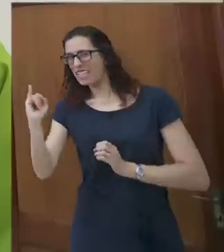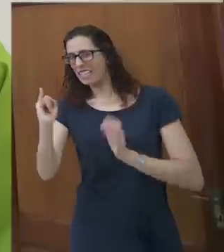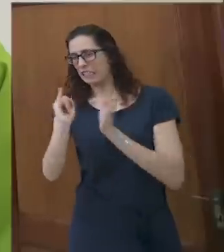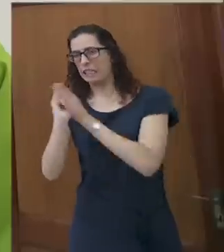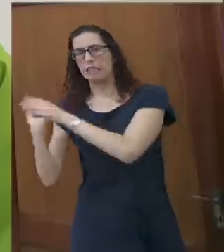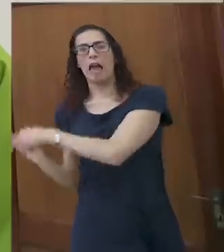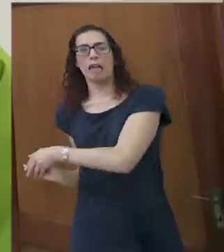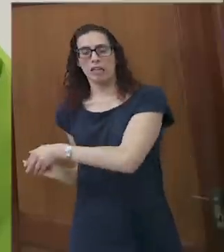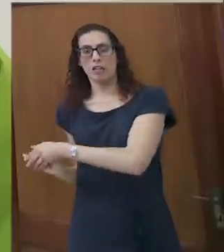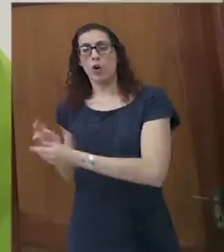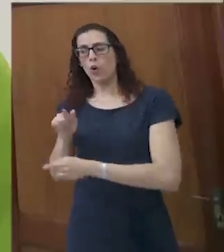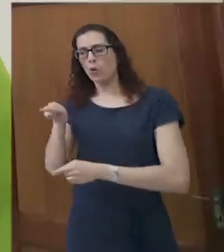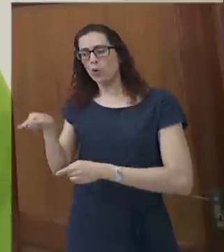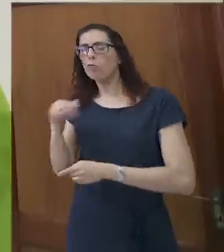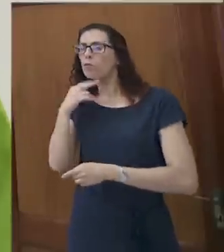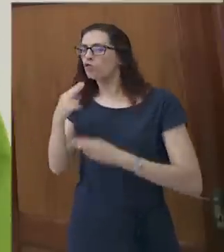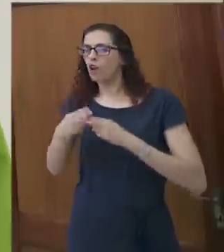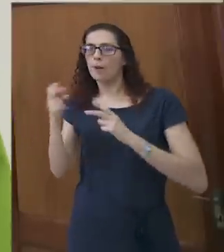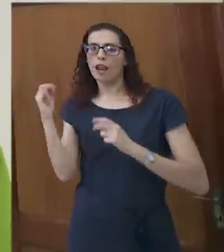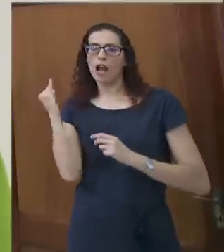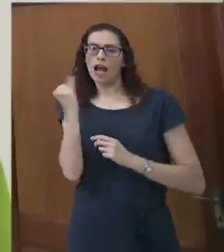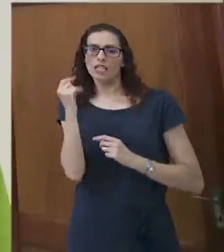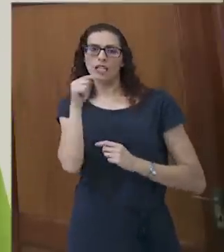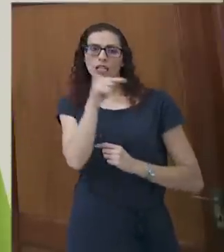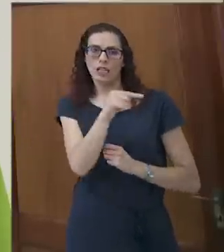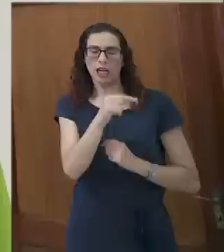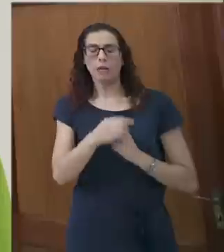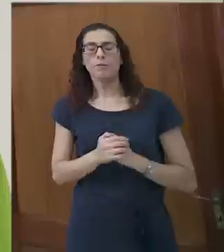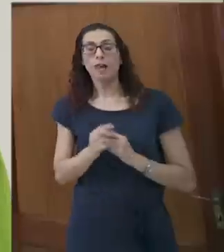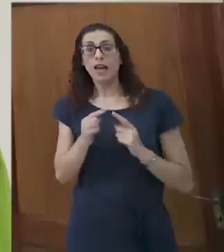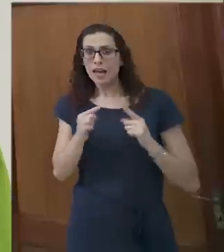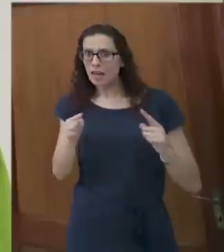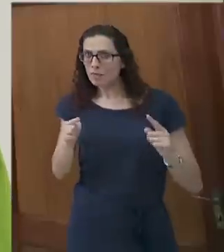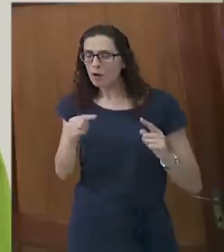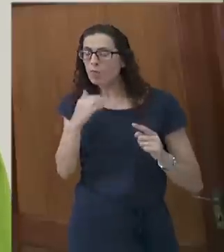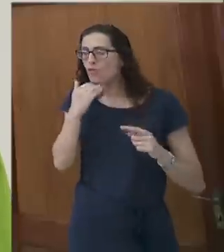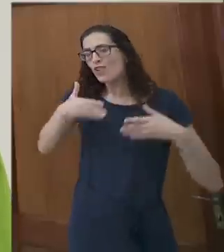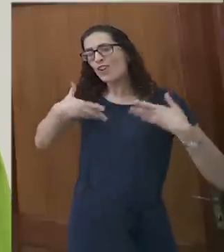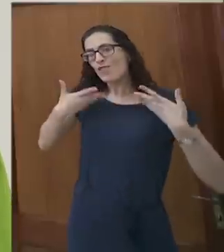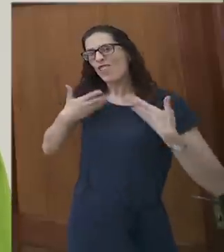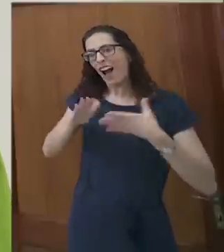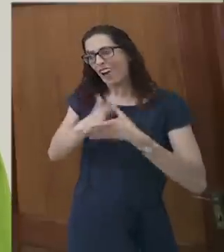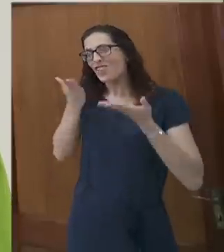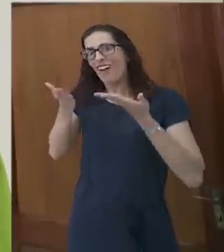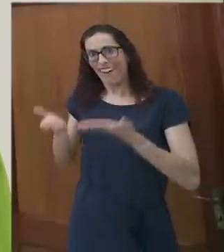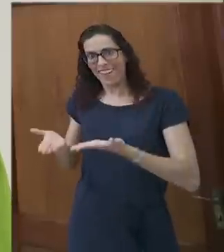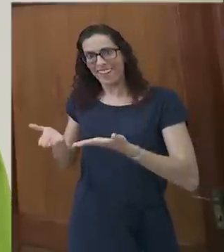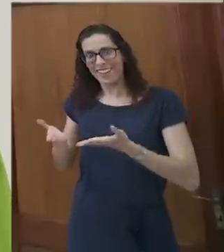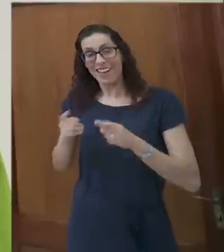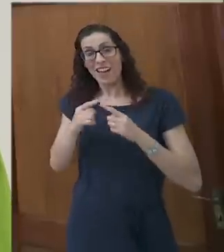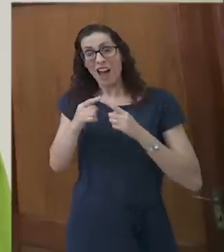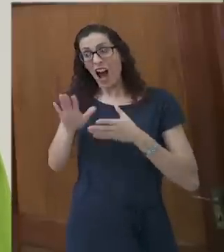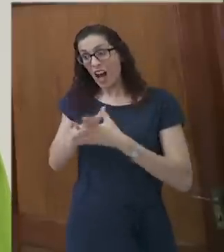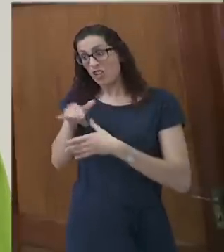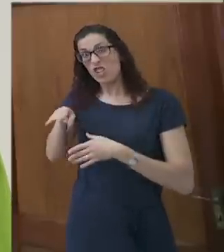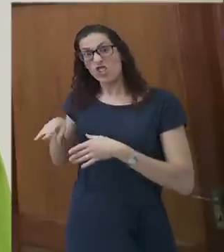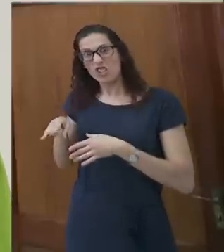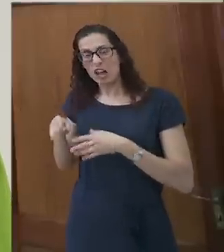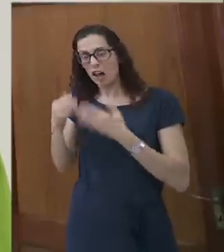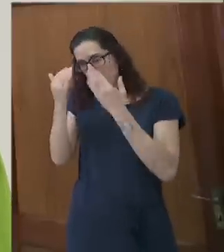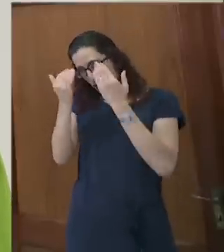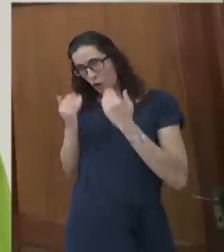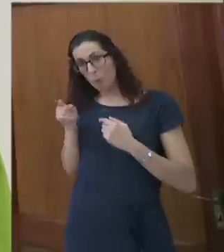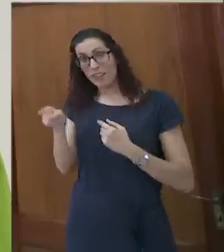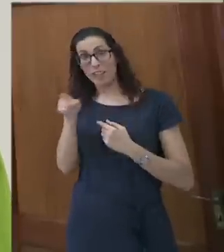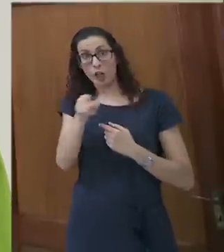jagħmlulkom. Ma dan kollu mhux b'dan ifirħu li l-ispirtu joqgħod għalikom,